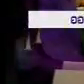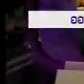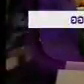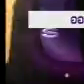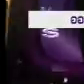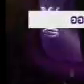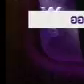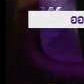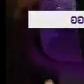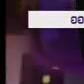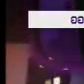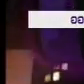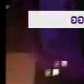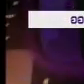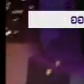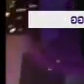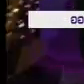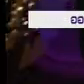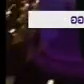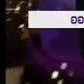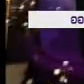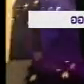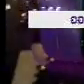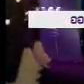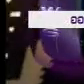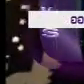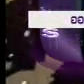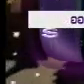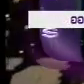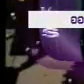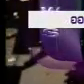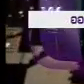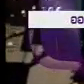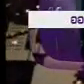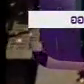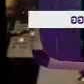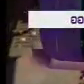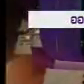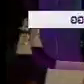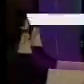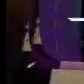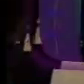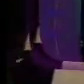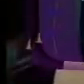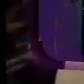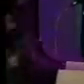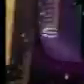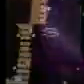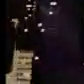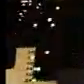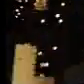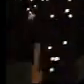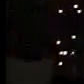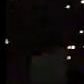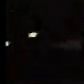ทศหากยังไม่สามารถยับยั้งการระบาดของโรคไข้หวัดใหญ่สายพันธุ์ใหม่ได้หลังองค์การอนามัยโลกยกระดับความรุนแรงเป็นระดับ6